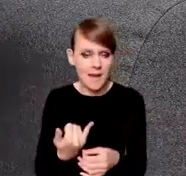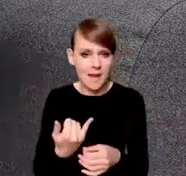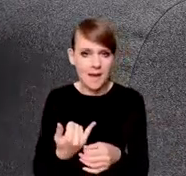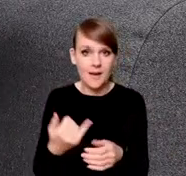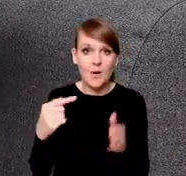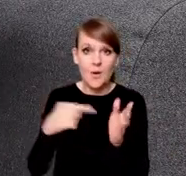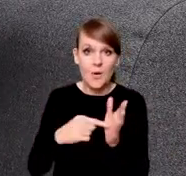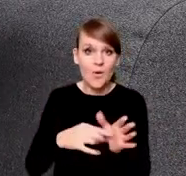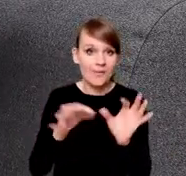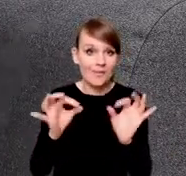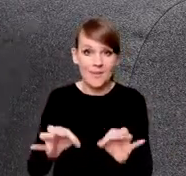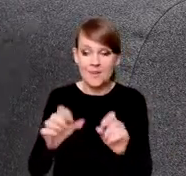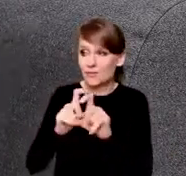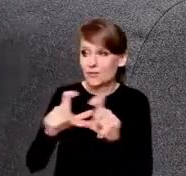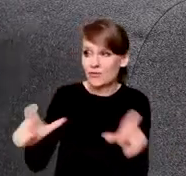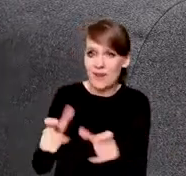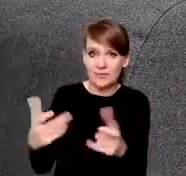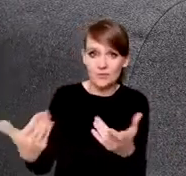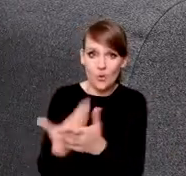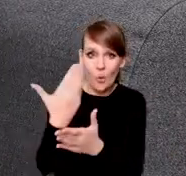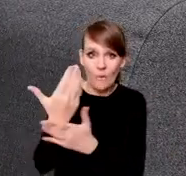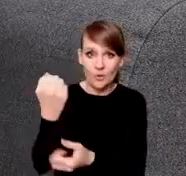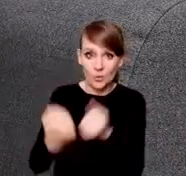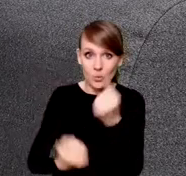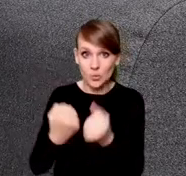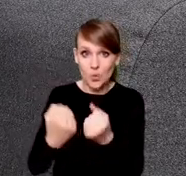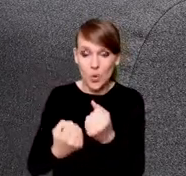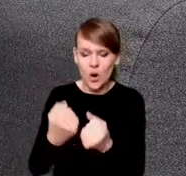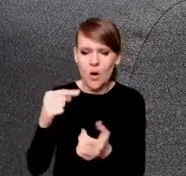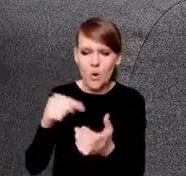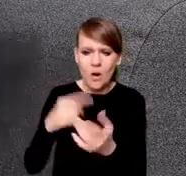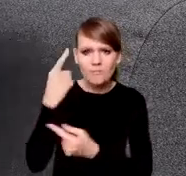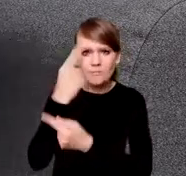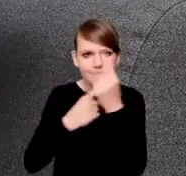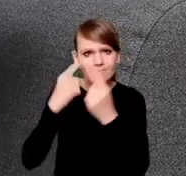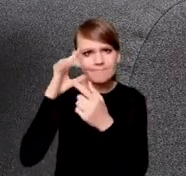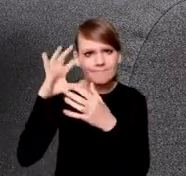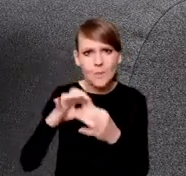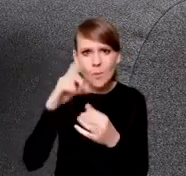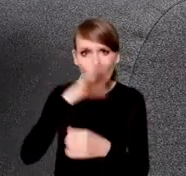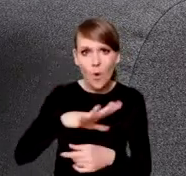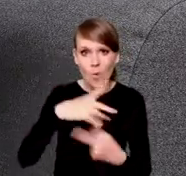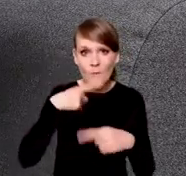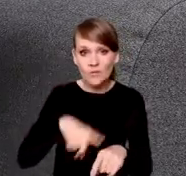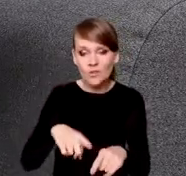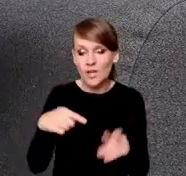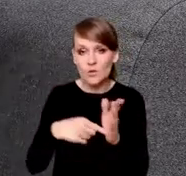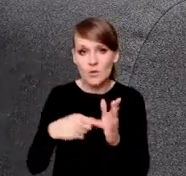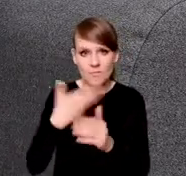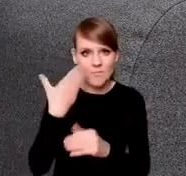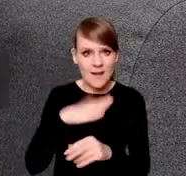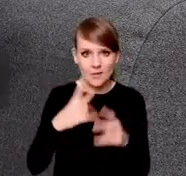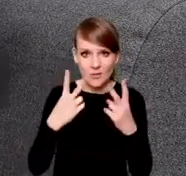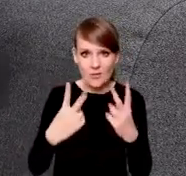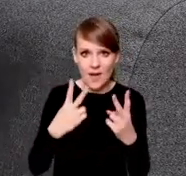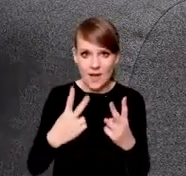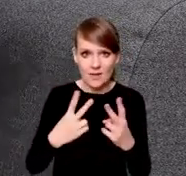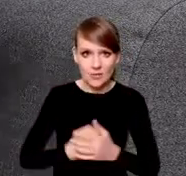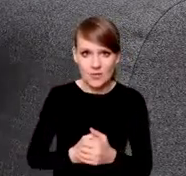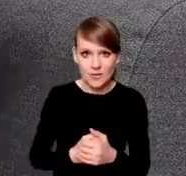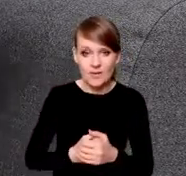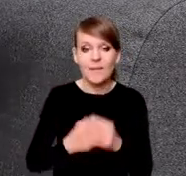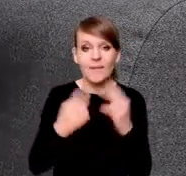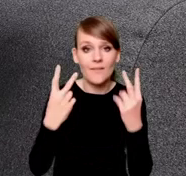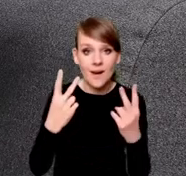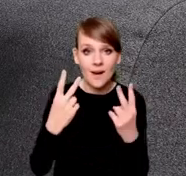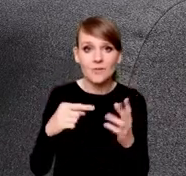tych nowych wyzwań w duchu społecznej odpowiedzialności jest bardzo ważne, żeby nadać tym zmianom